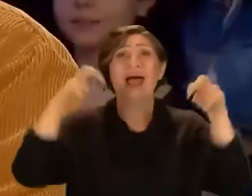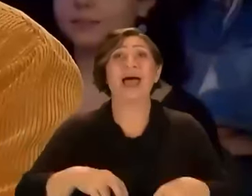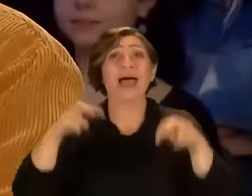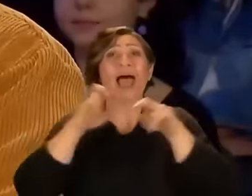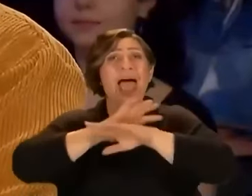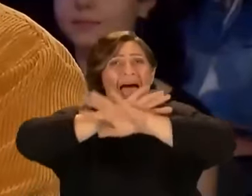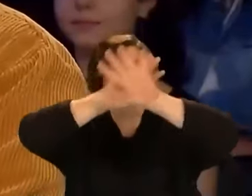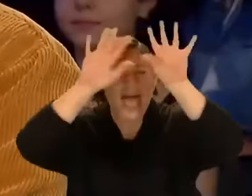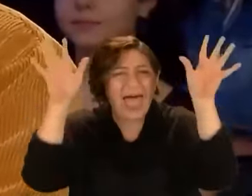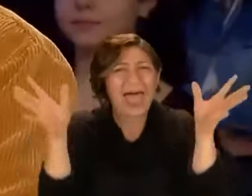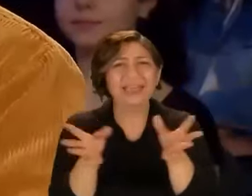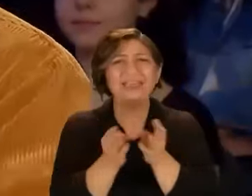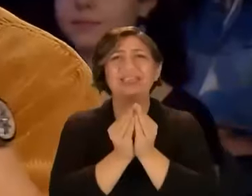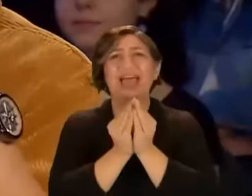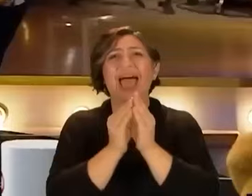kliple